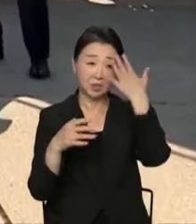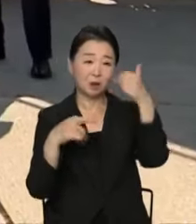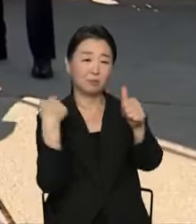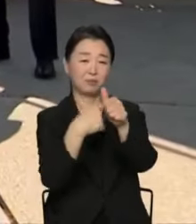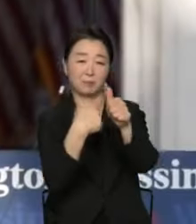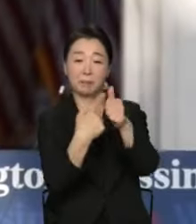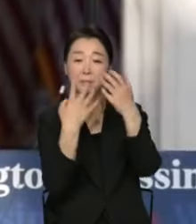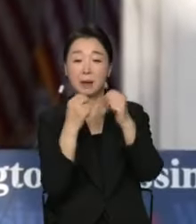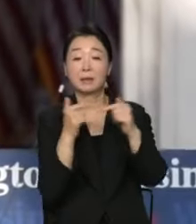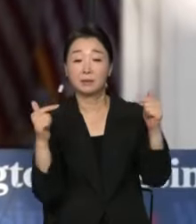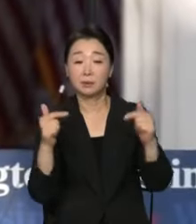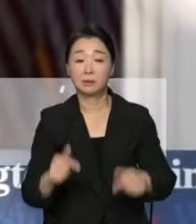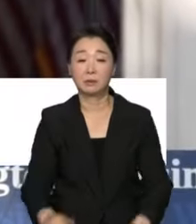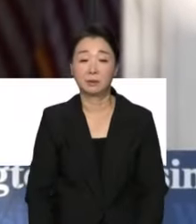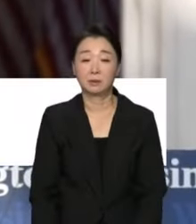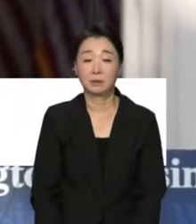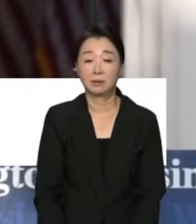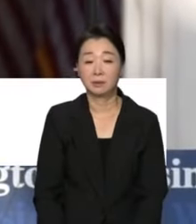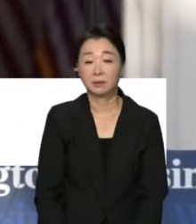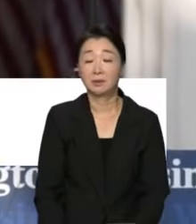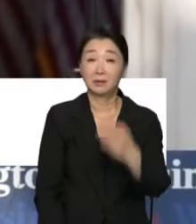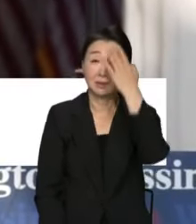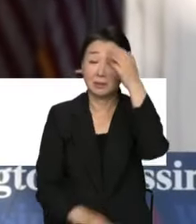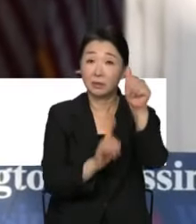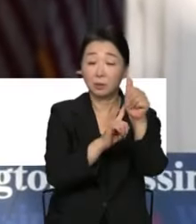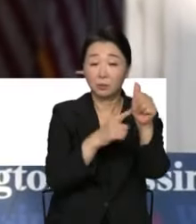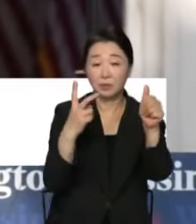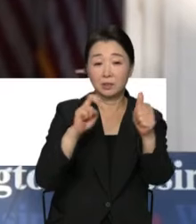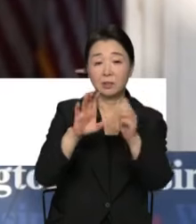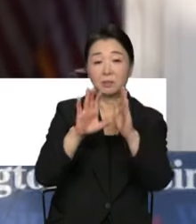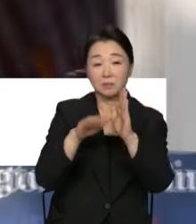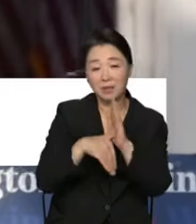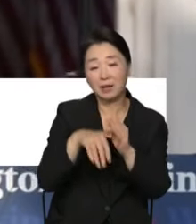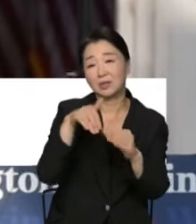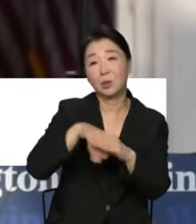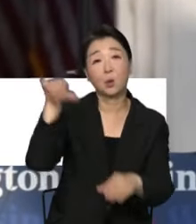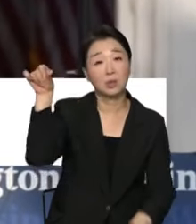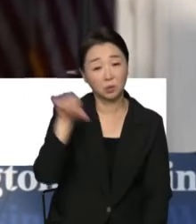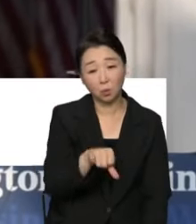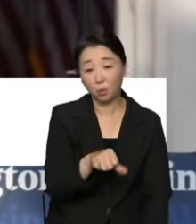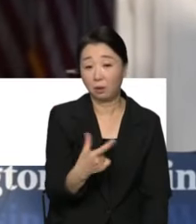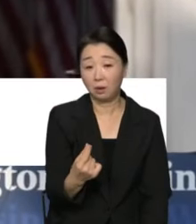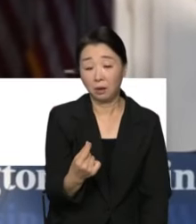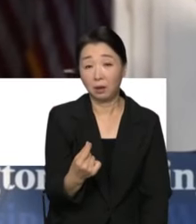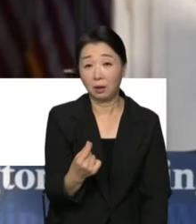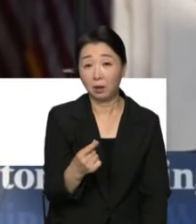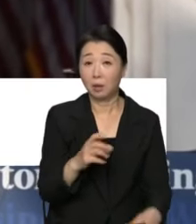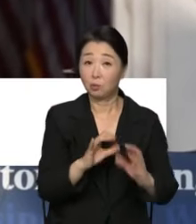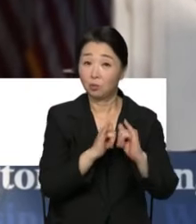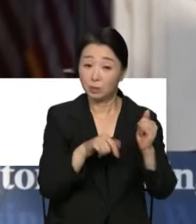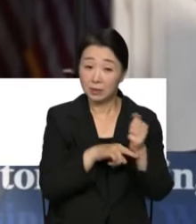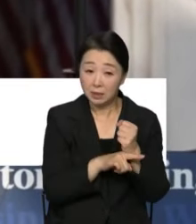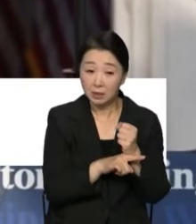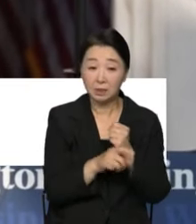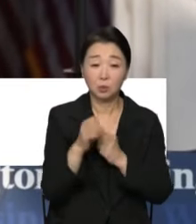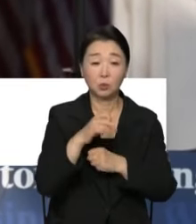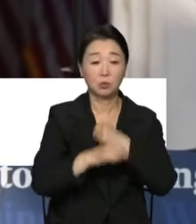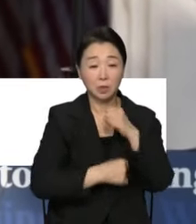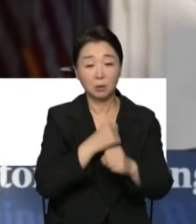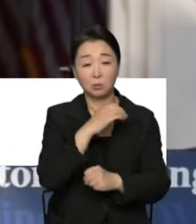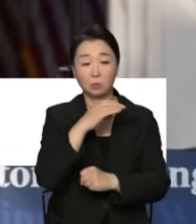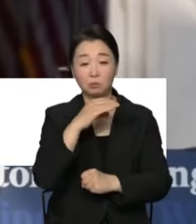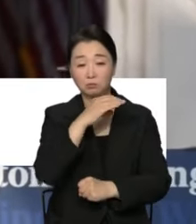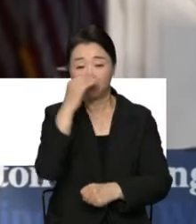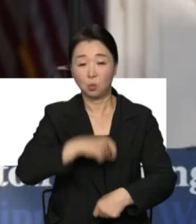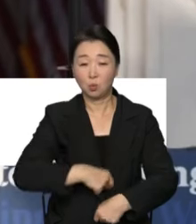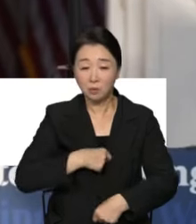늘었습니다. Donald Trump lost the 2020 election and he refused to accept